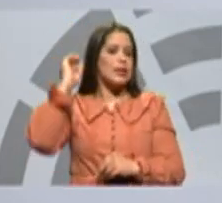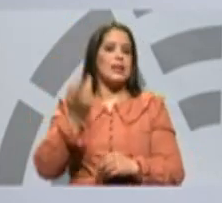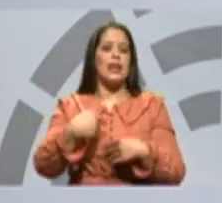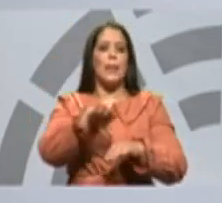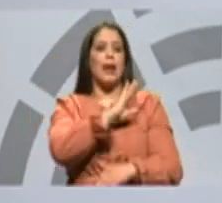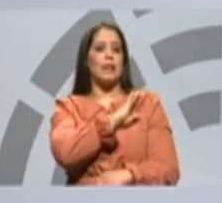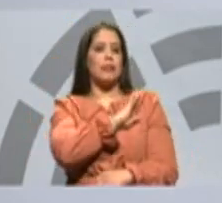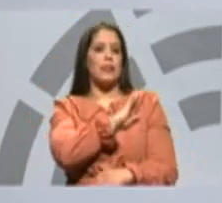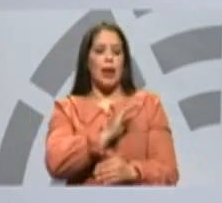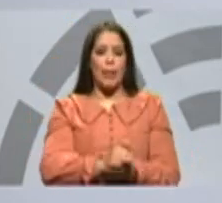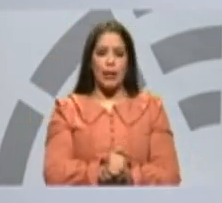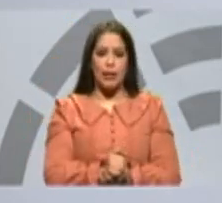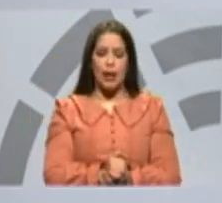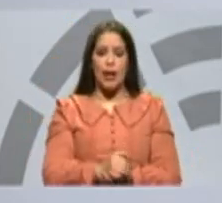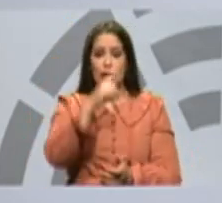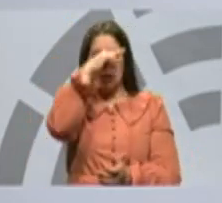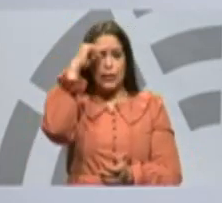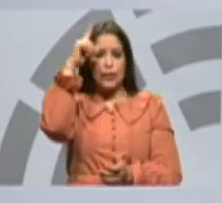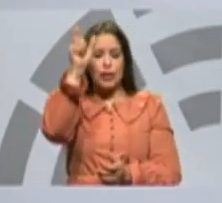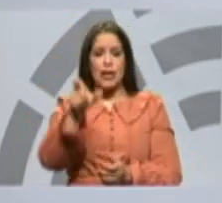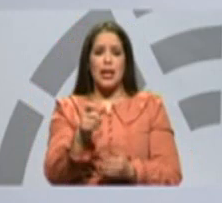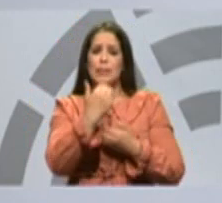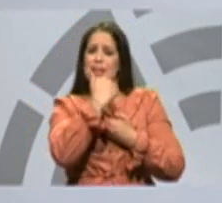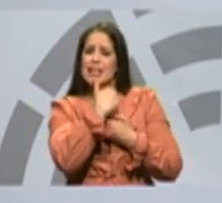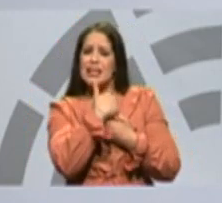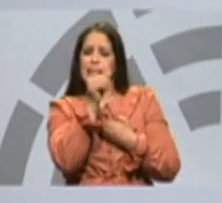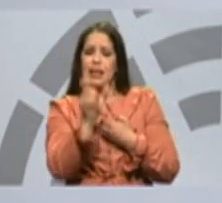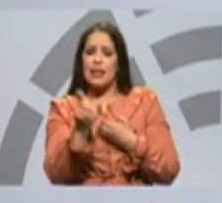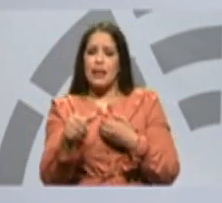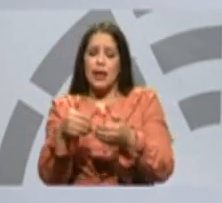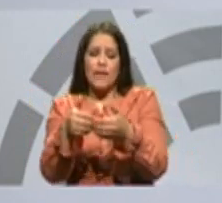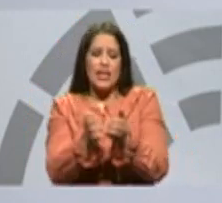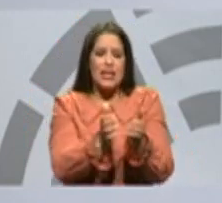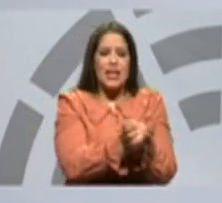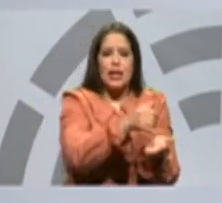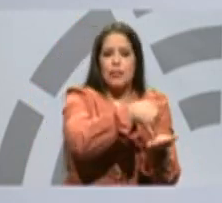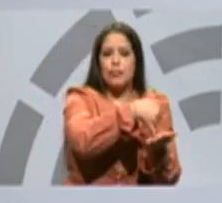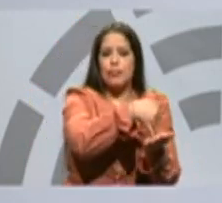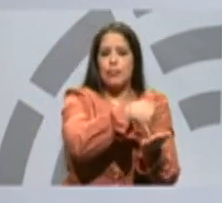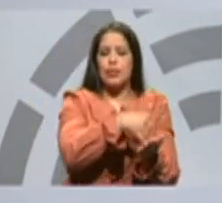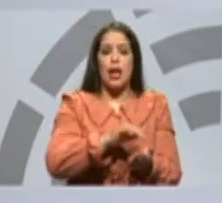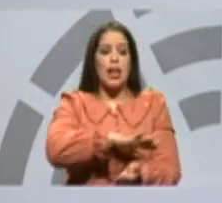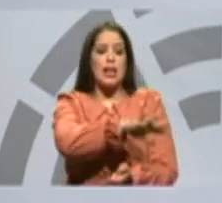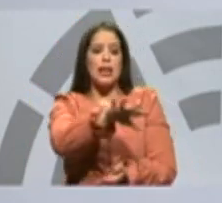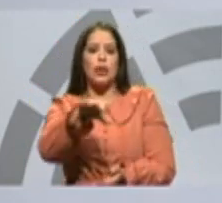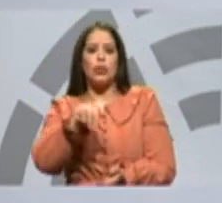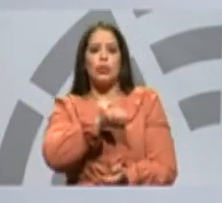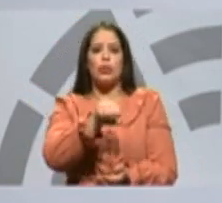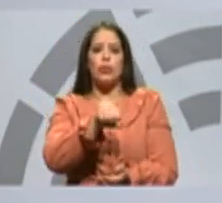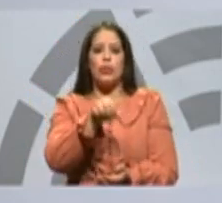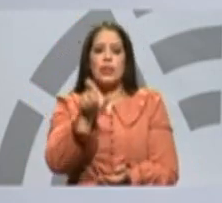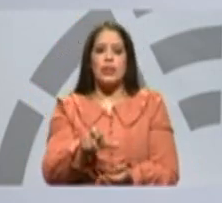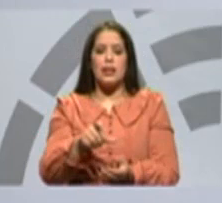السميع العليم كان لنا ثقه النيخبين في حي تضامن وانا متاكد اللي هو الاغلبيه السياح كانها